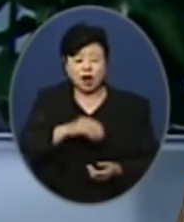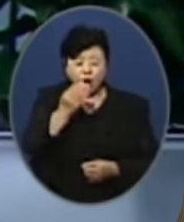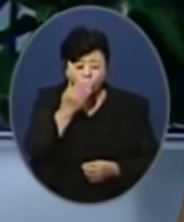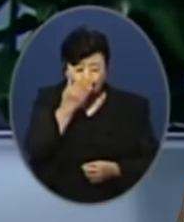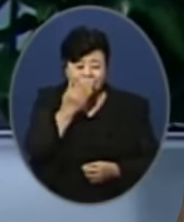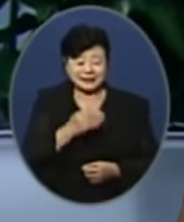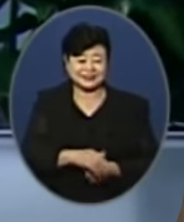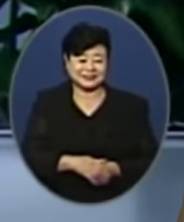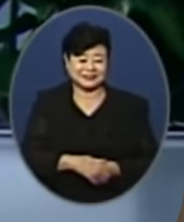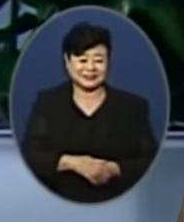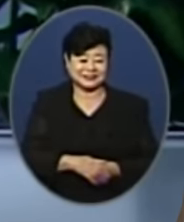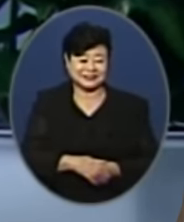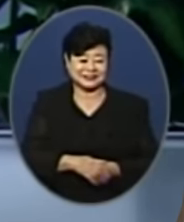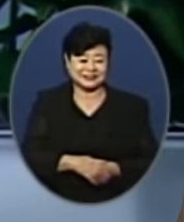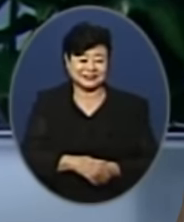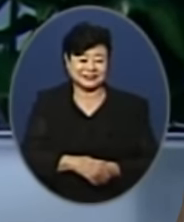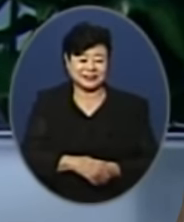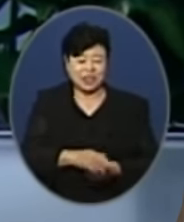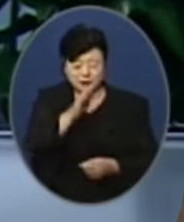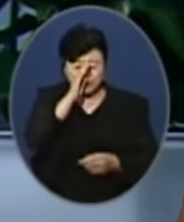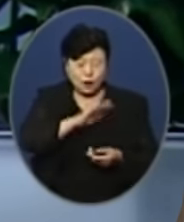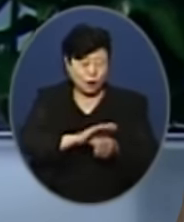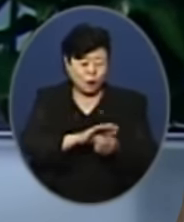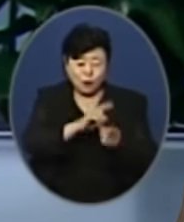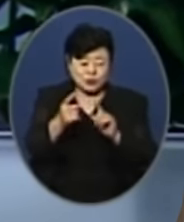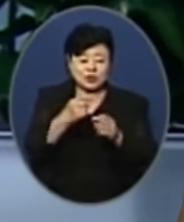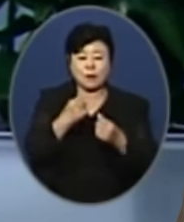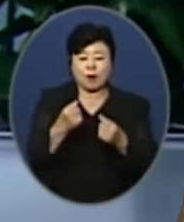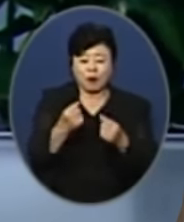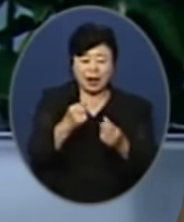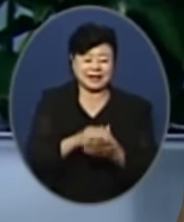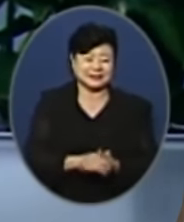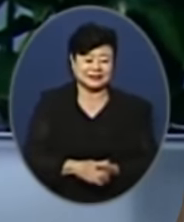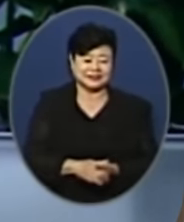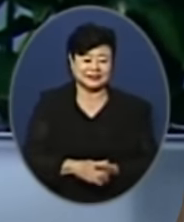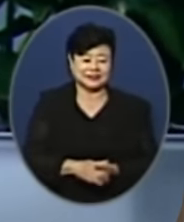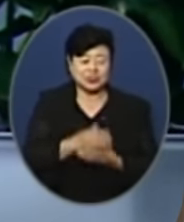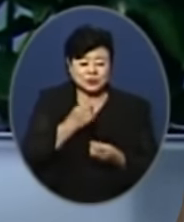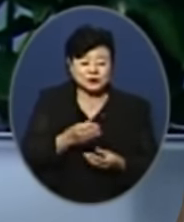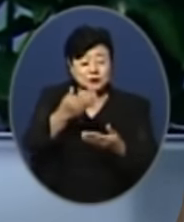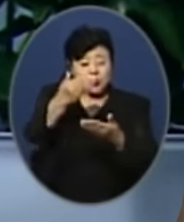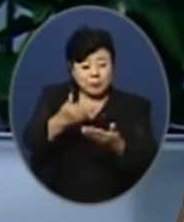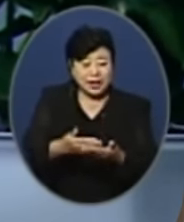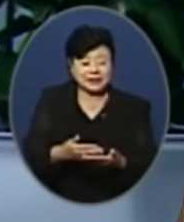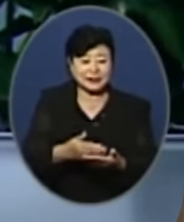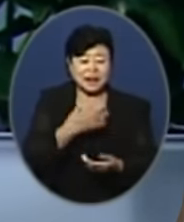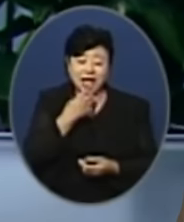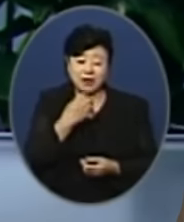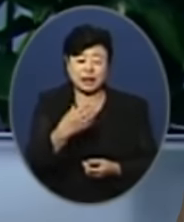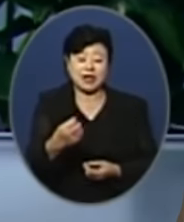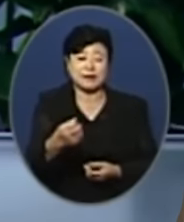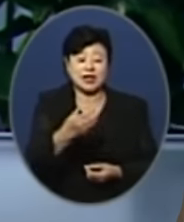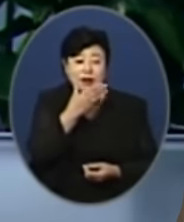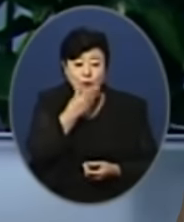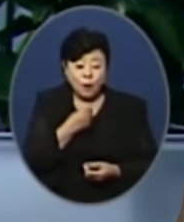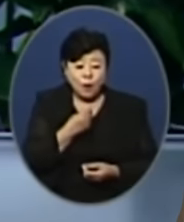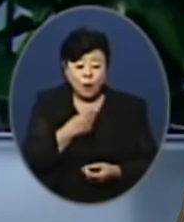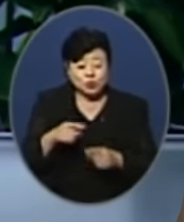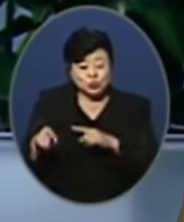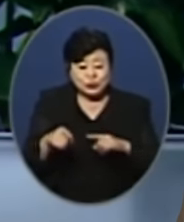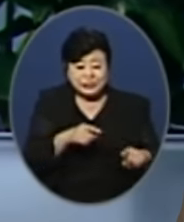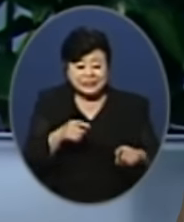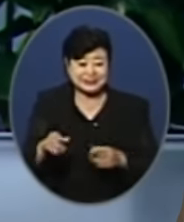거룩한 병을 고치고 건강한 축복을 받아서 아브라함의 복을